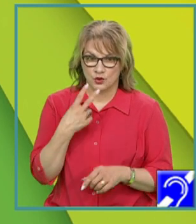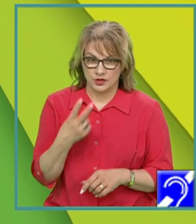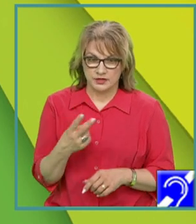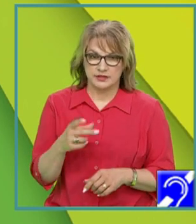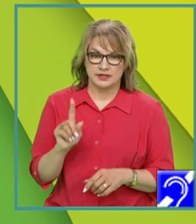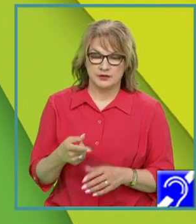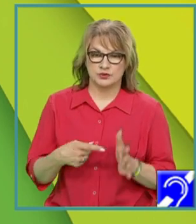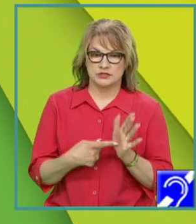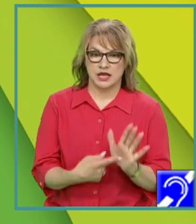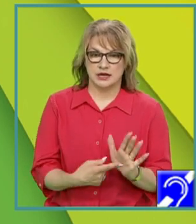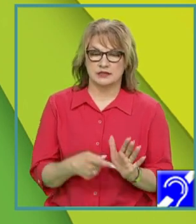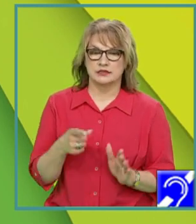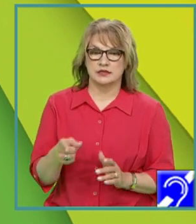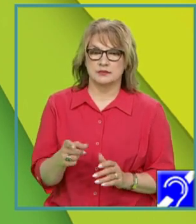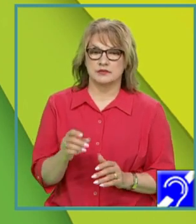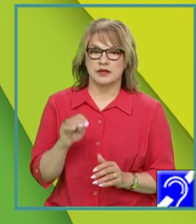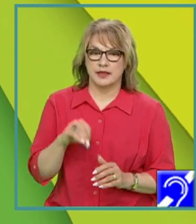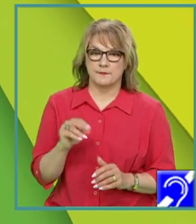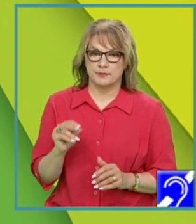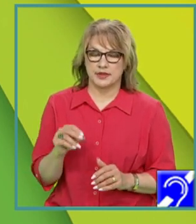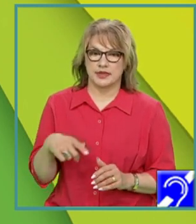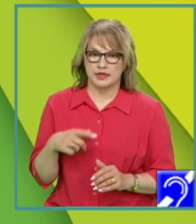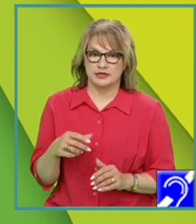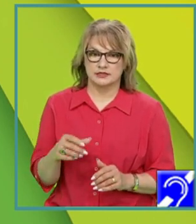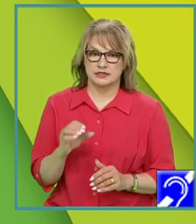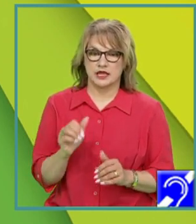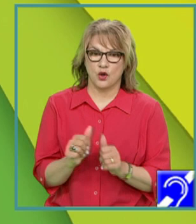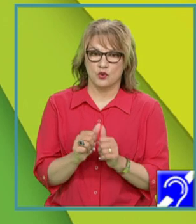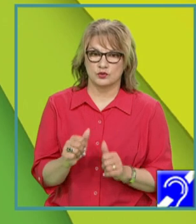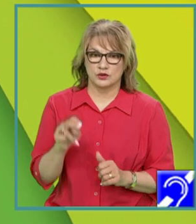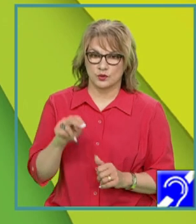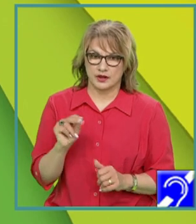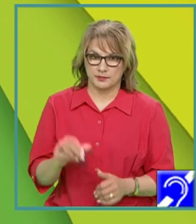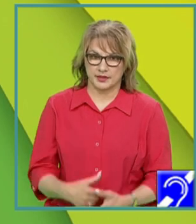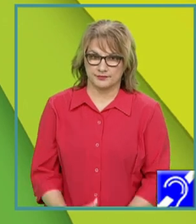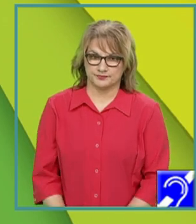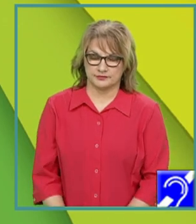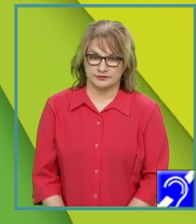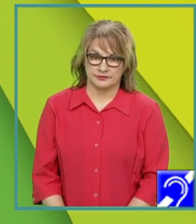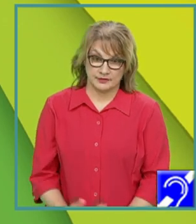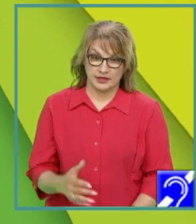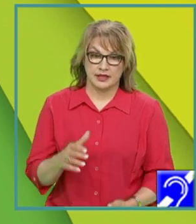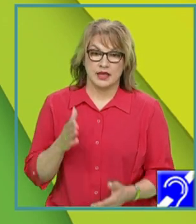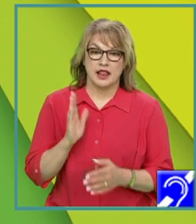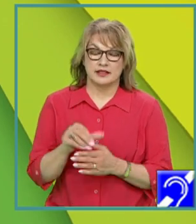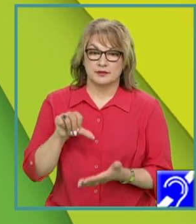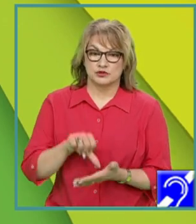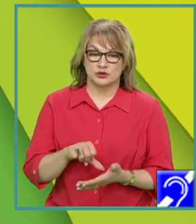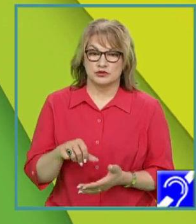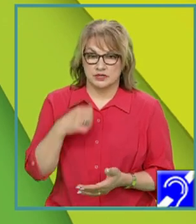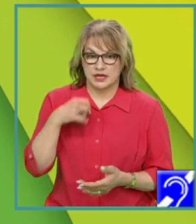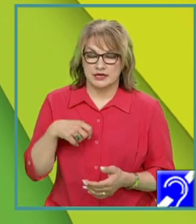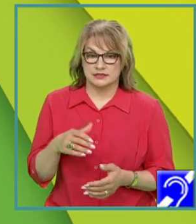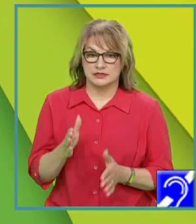să arătăm că m p congruent cu NP Da deci liniile mijlocii care sunt